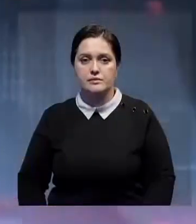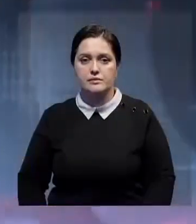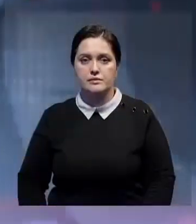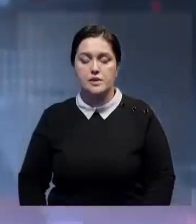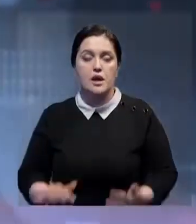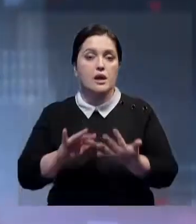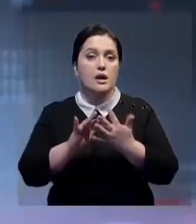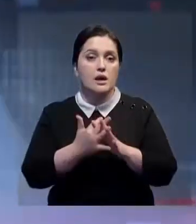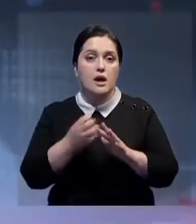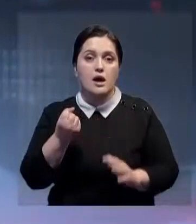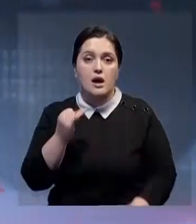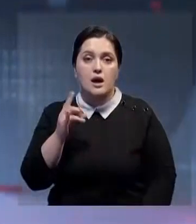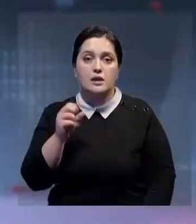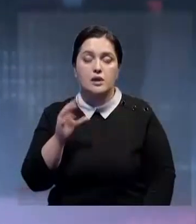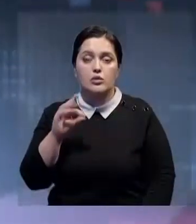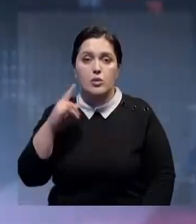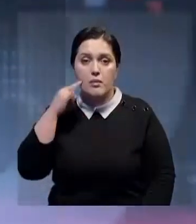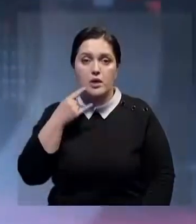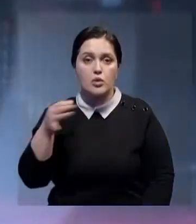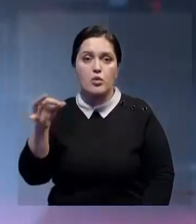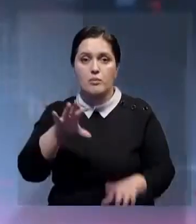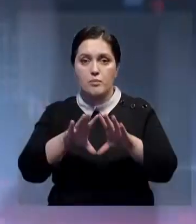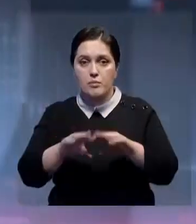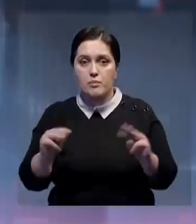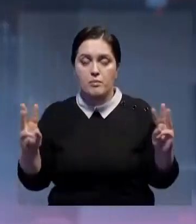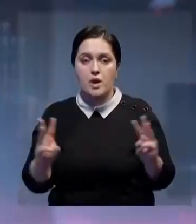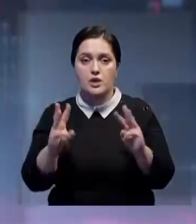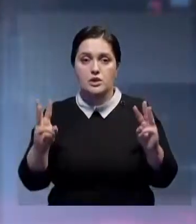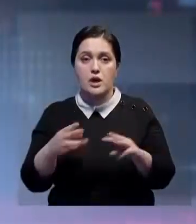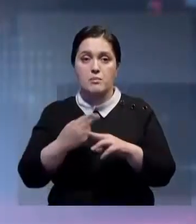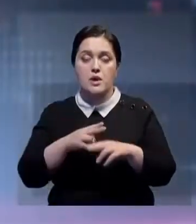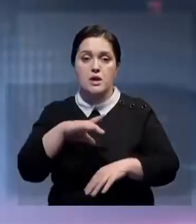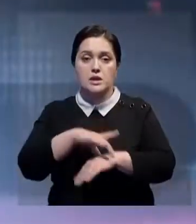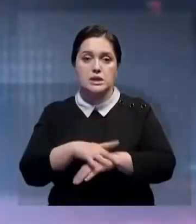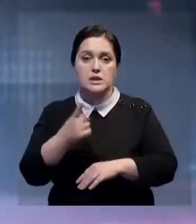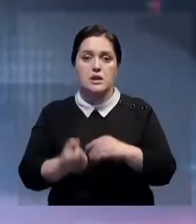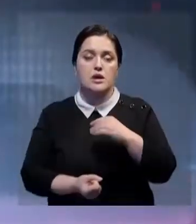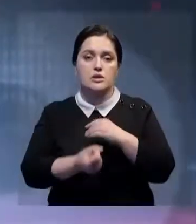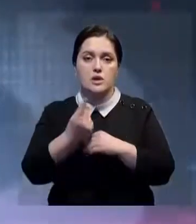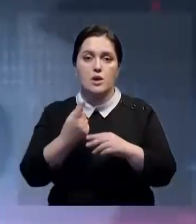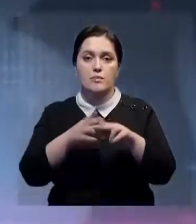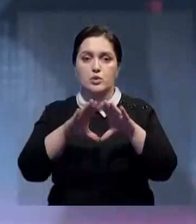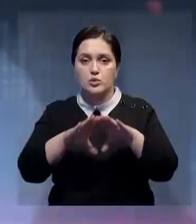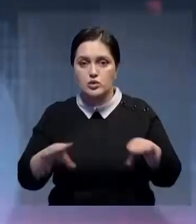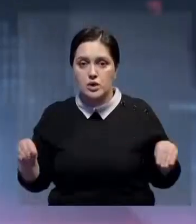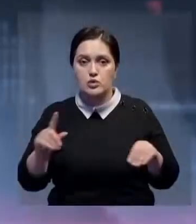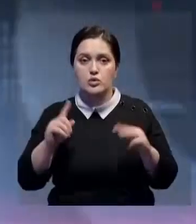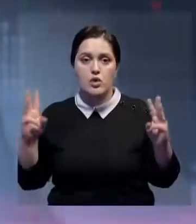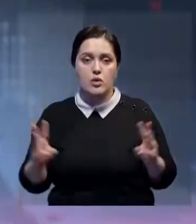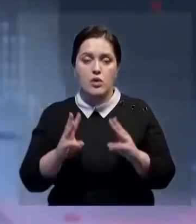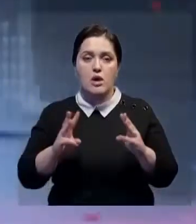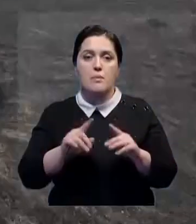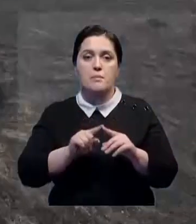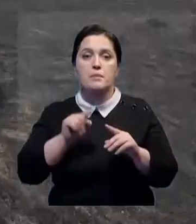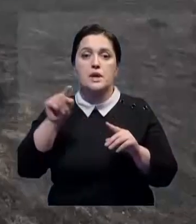А в селе Айнаколь Павлодарской области локализовали пожар сухостоя. Ранее пожарные выявили 3 очага возгорания. Тушение осложнялось тем, что